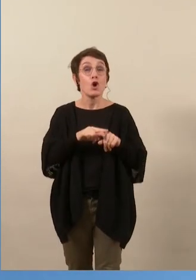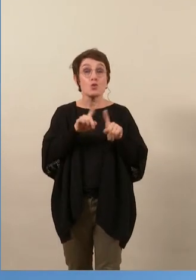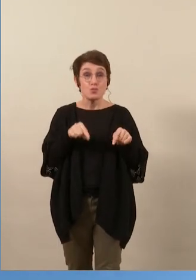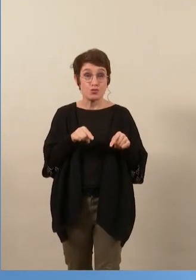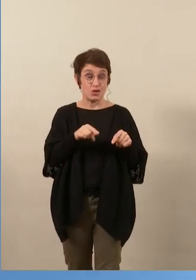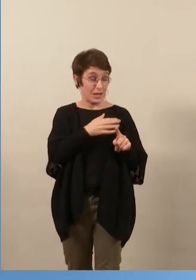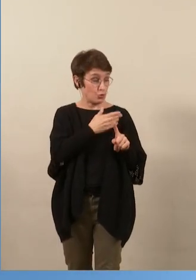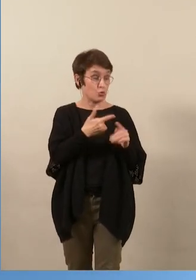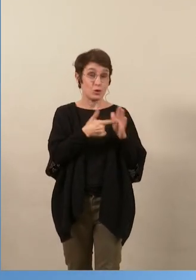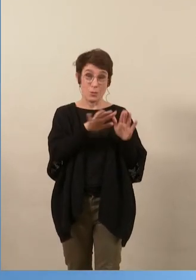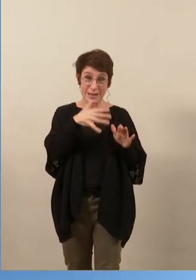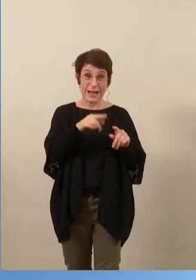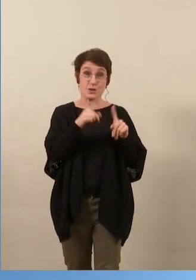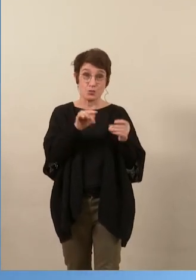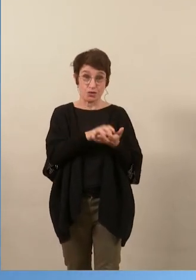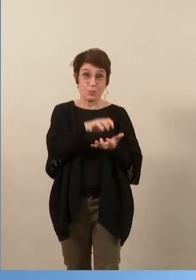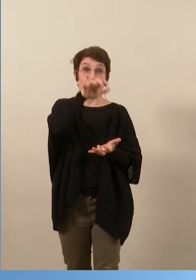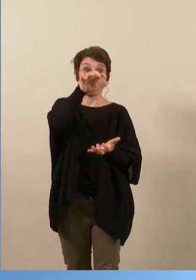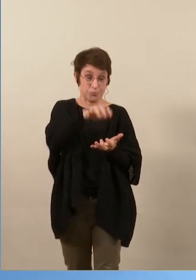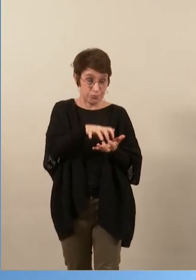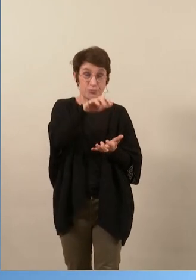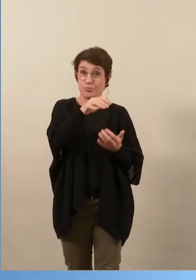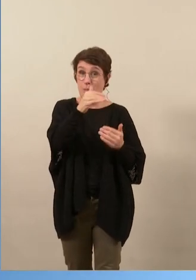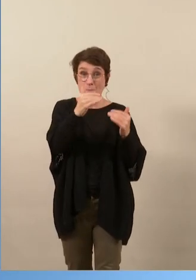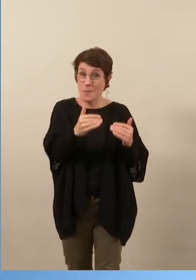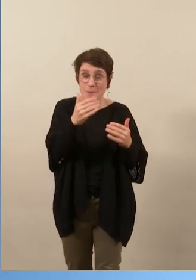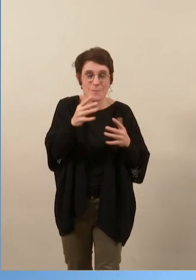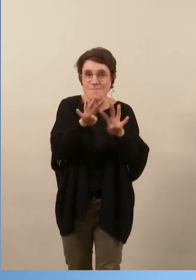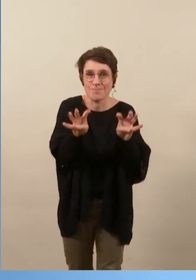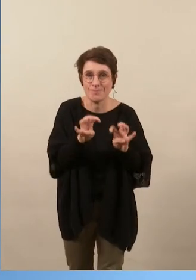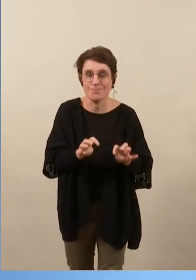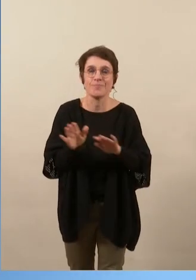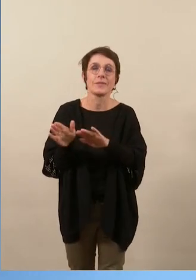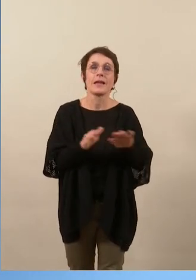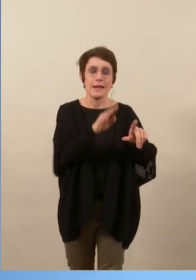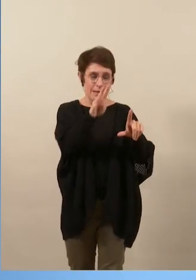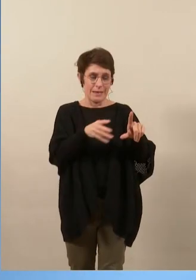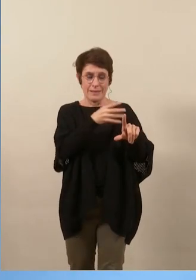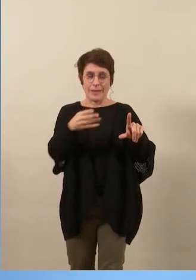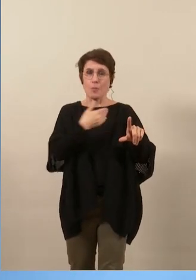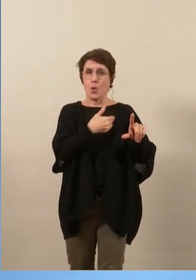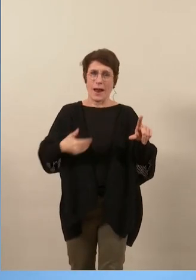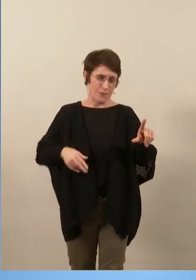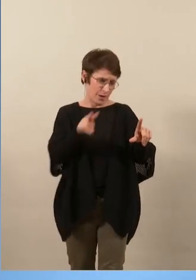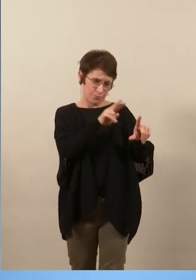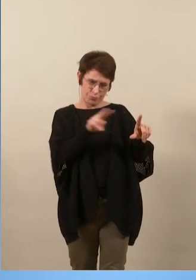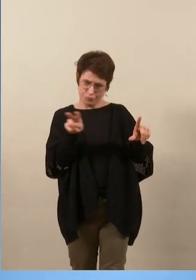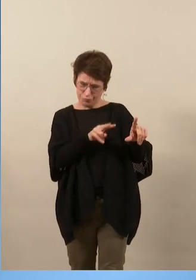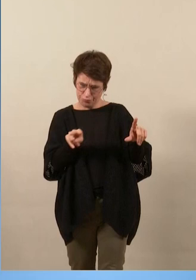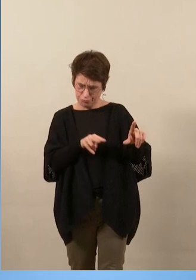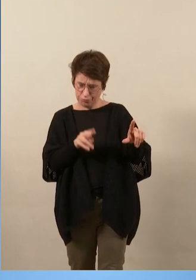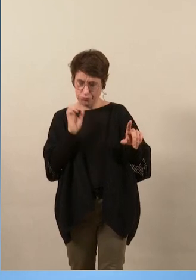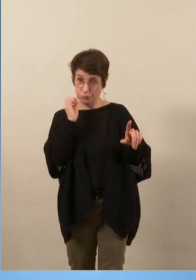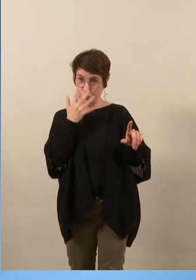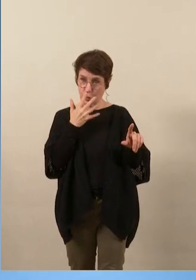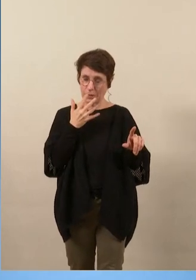depuis 2015 ensuite à la lecture du tableau récapitulatif final on peut avoir quelques surprises et considérer que